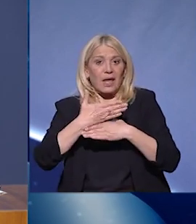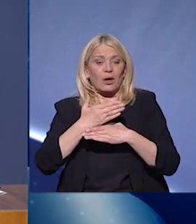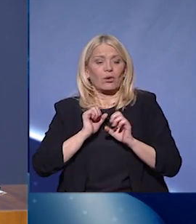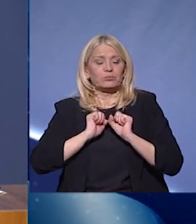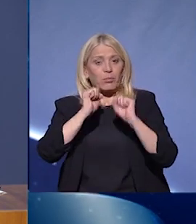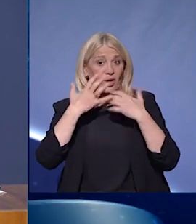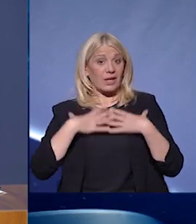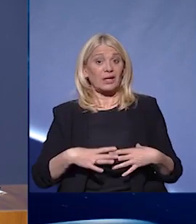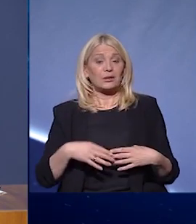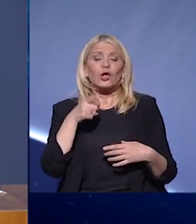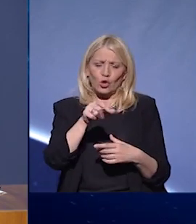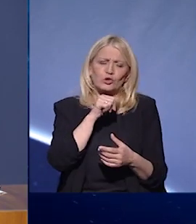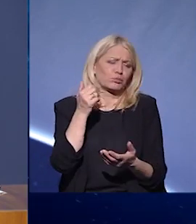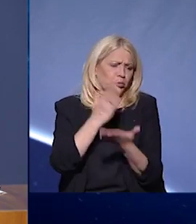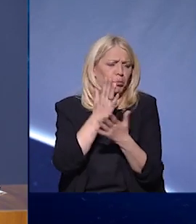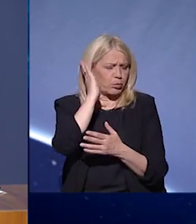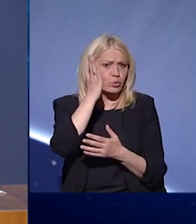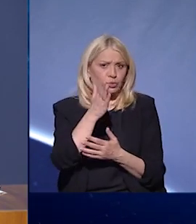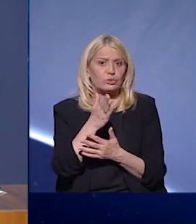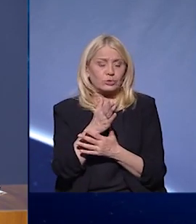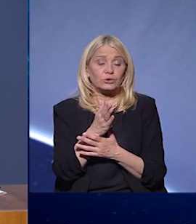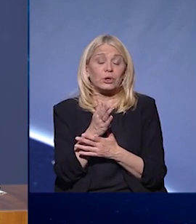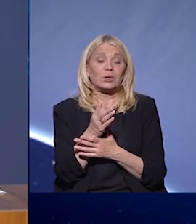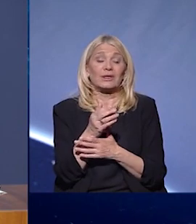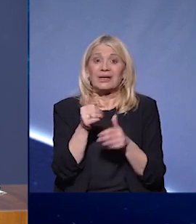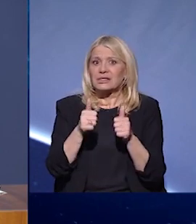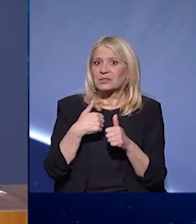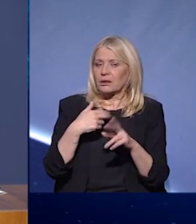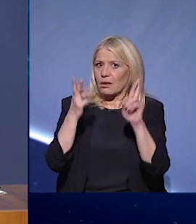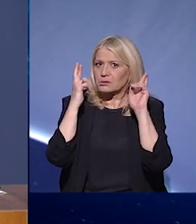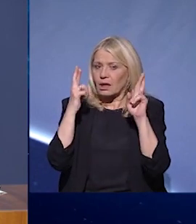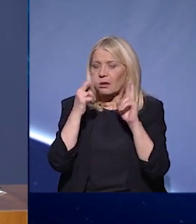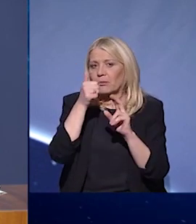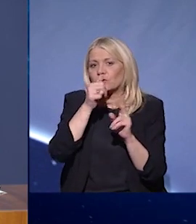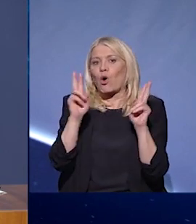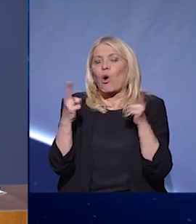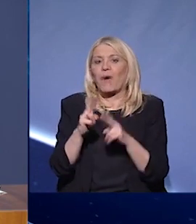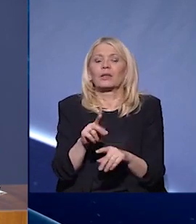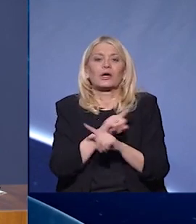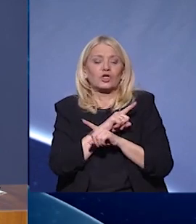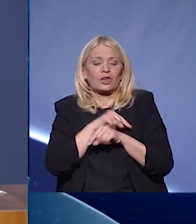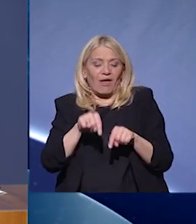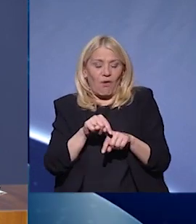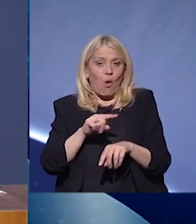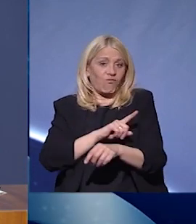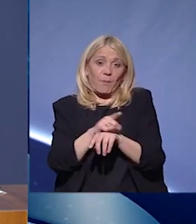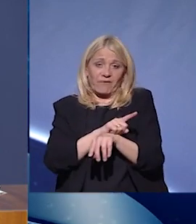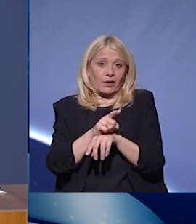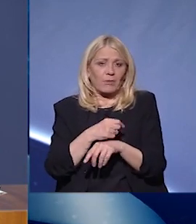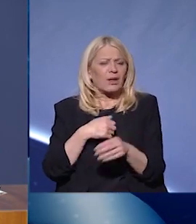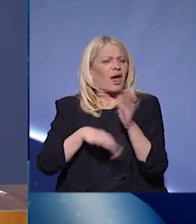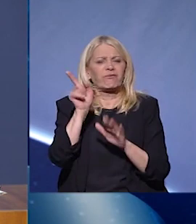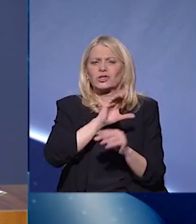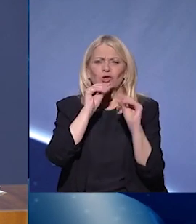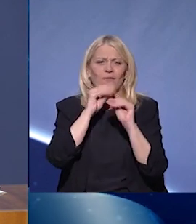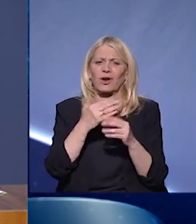imunitet. I to će se desiti. E sad, nadam se sa što manje žrtava u ovom periodu. I neću više